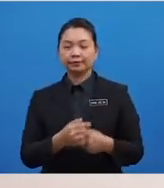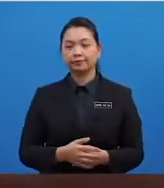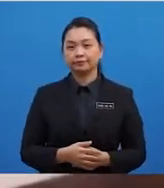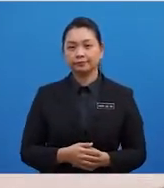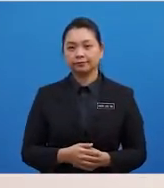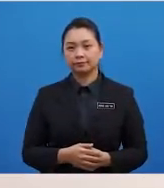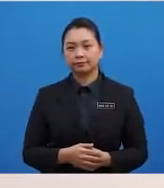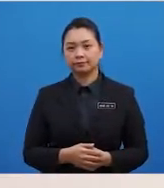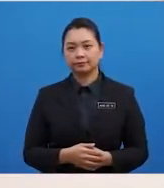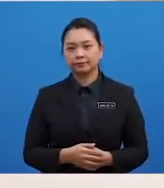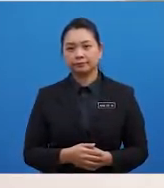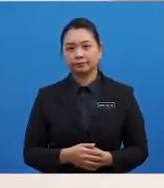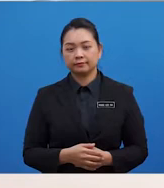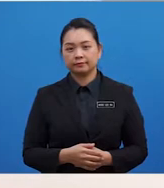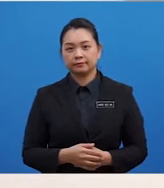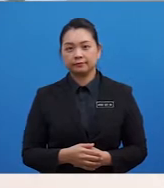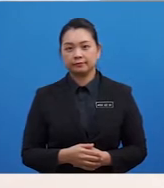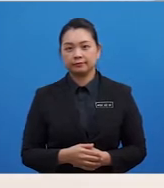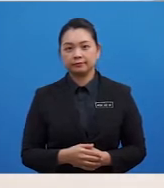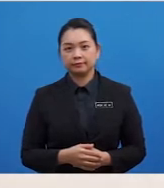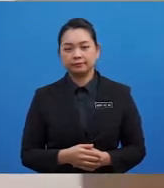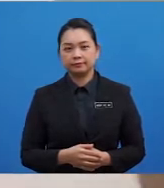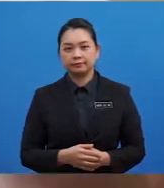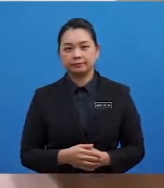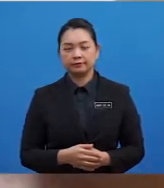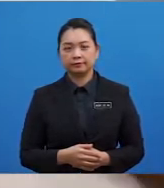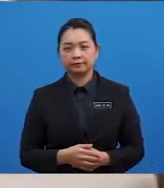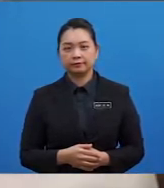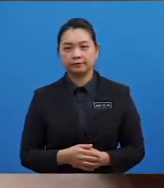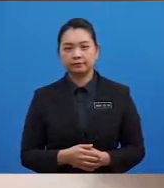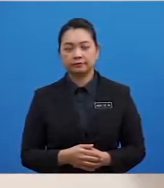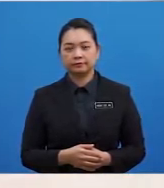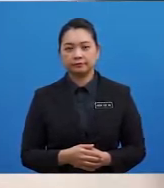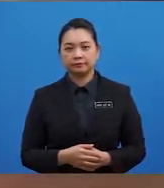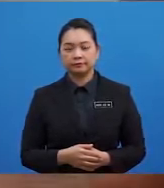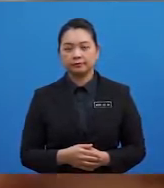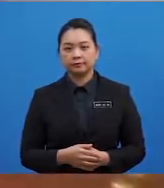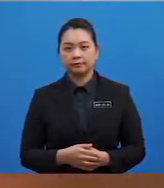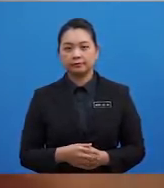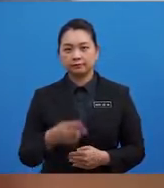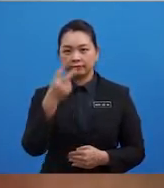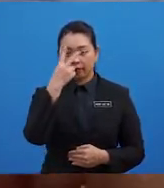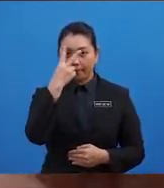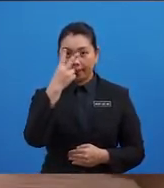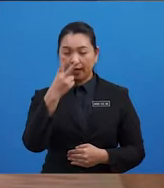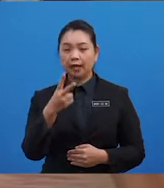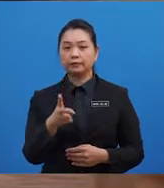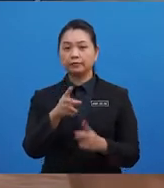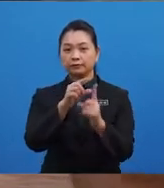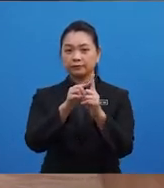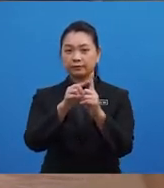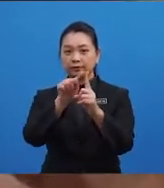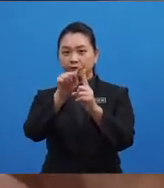cikgu buka, dalamnya juga kita dapat lihat satu garisan lipatan yang telah kita lakukan tadi. Dan cikgu